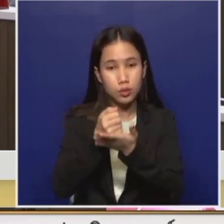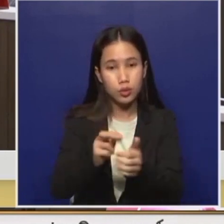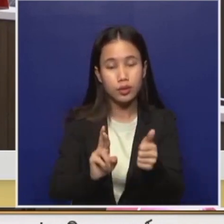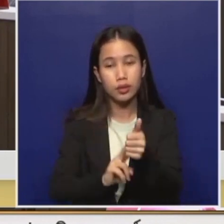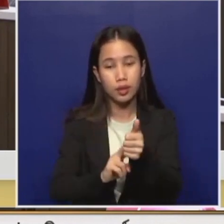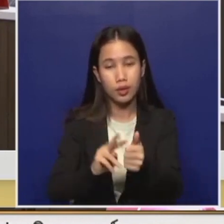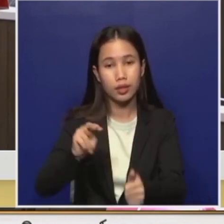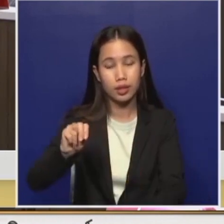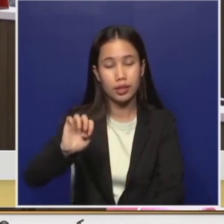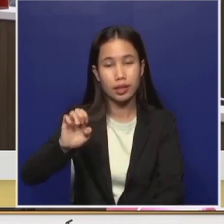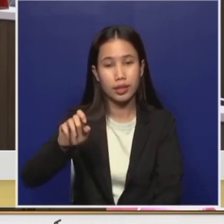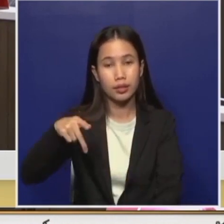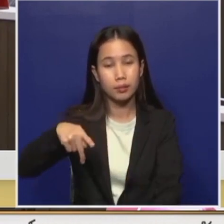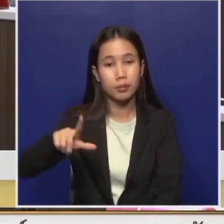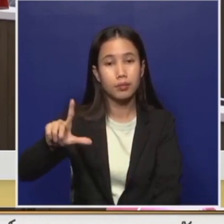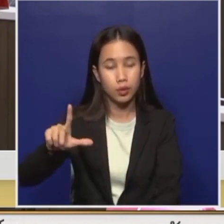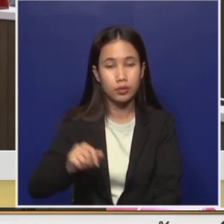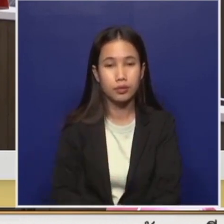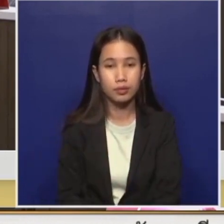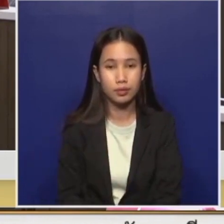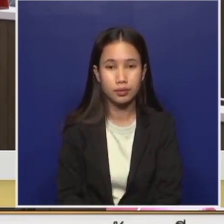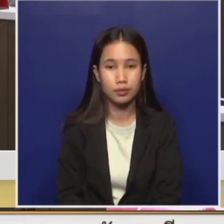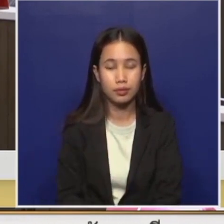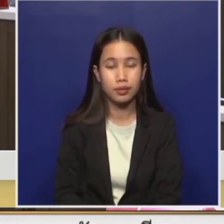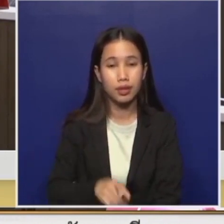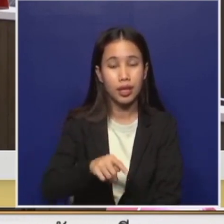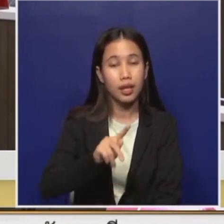incarnationูยามนีและร้อยเอกธอมนัส